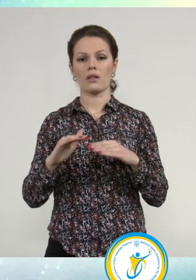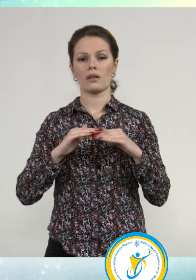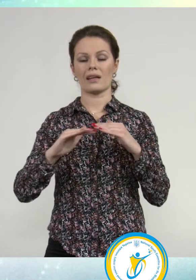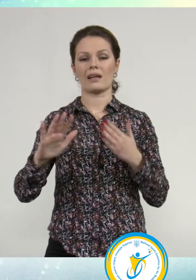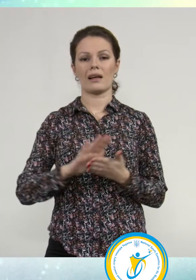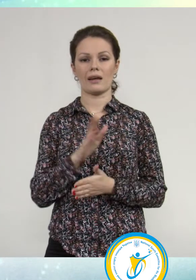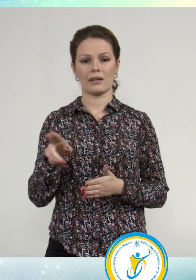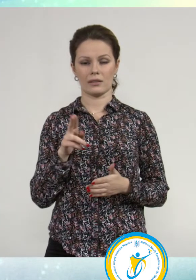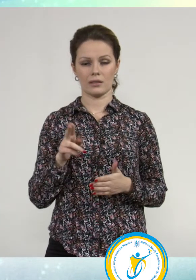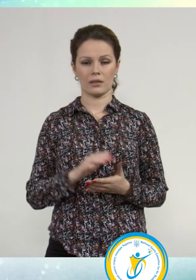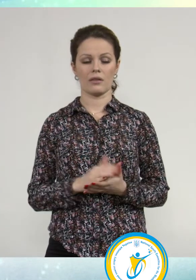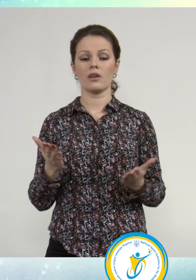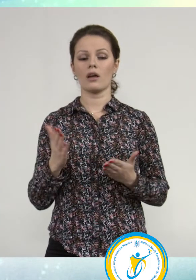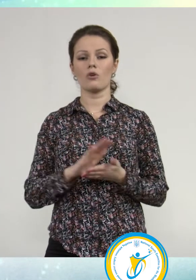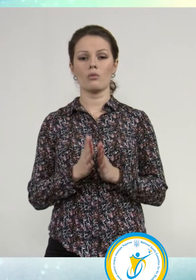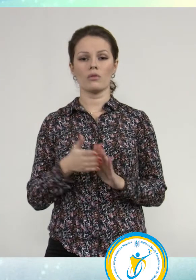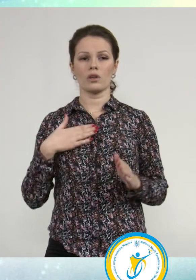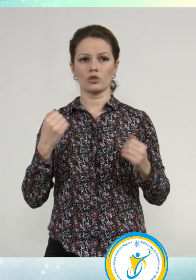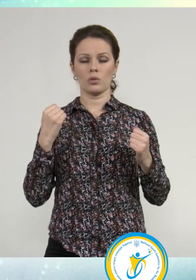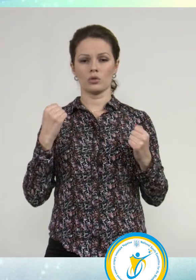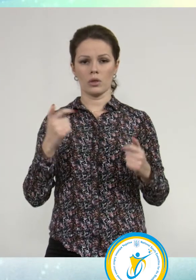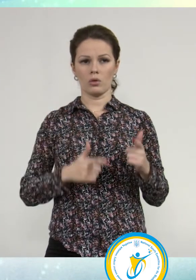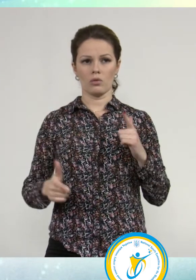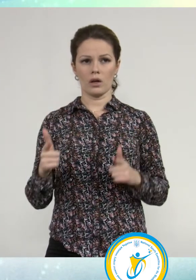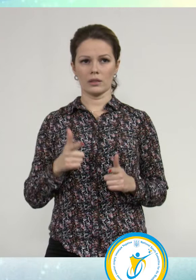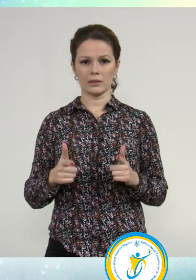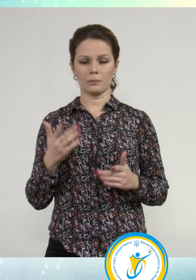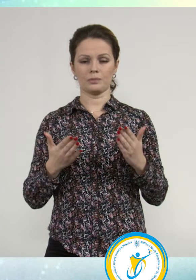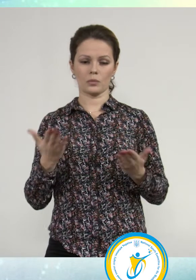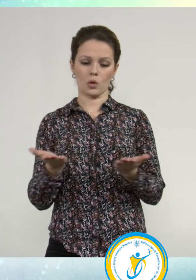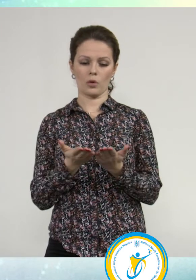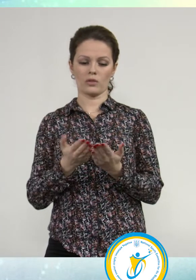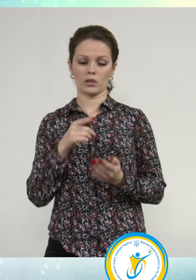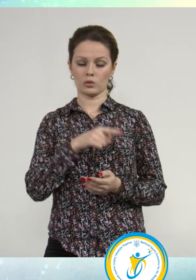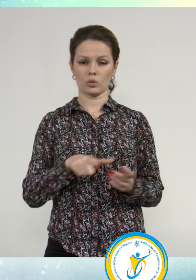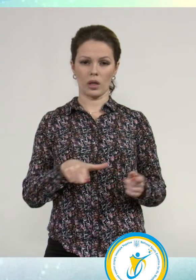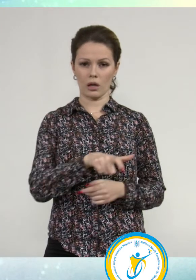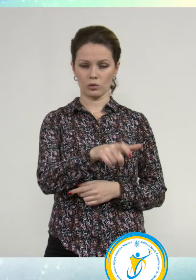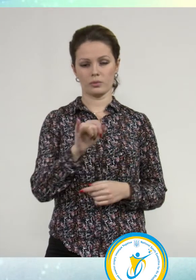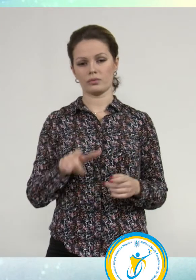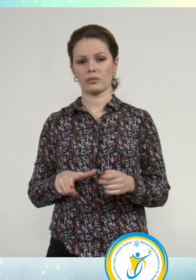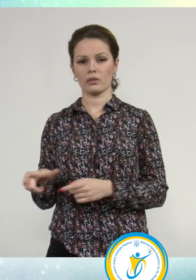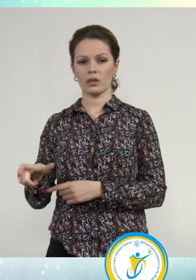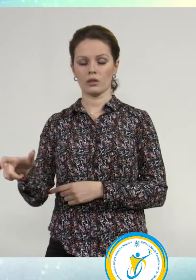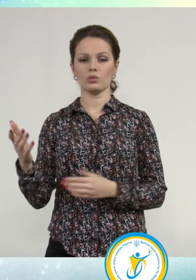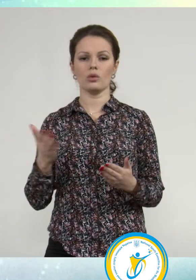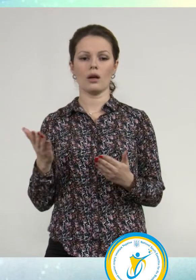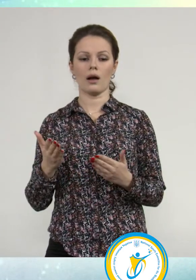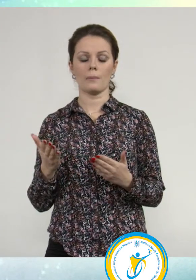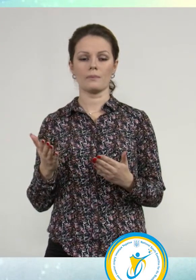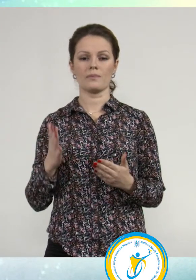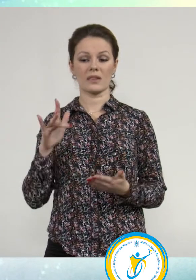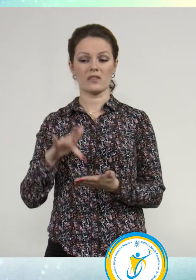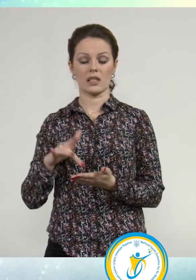лід майже. А в яких умовах наші спортсмени от готувалися, якщо порівняти цю трасу і трасу якраз